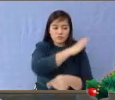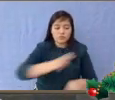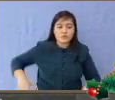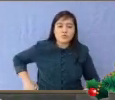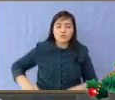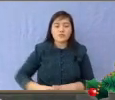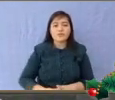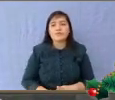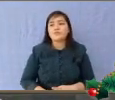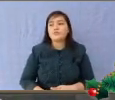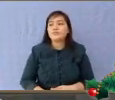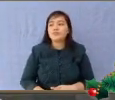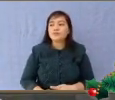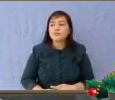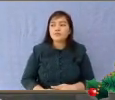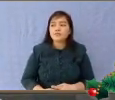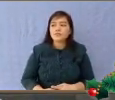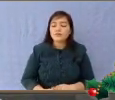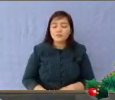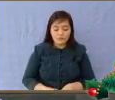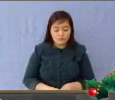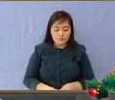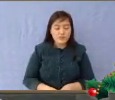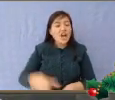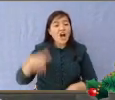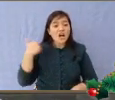ng kapitbahay niyo? Yung testimony mo.